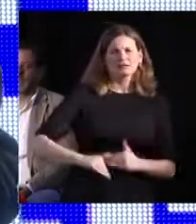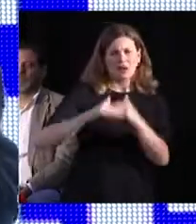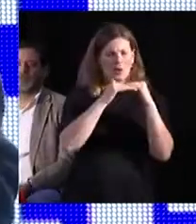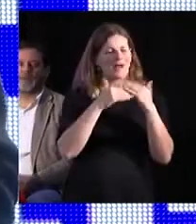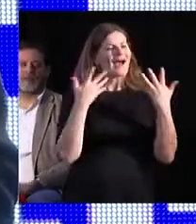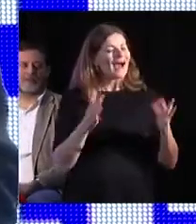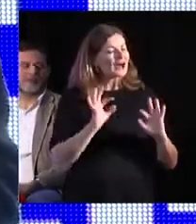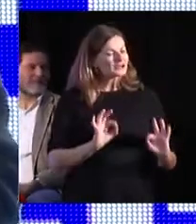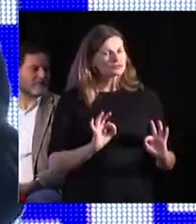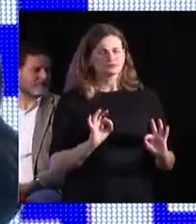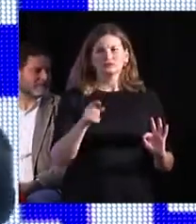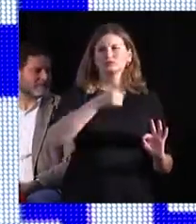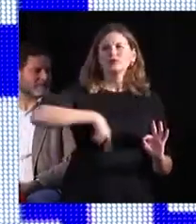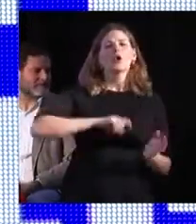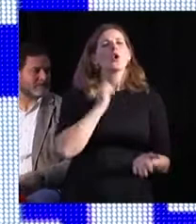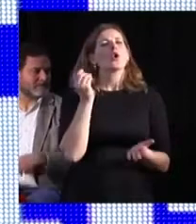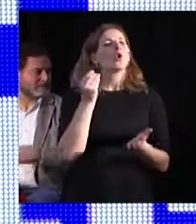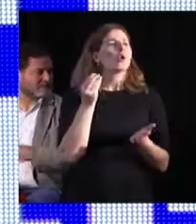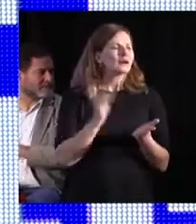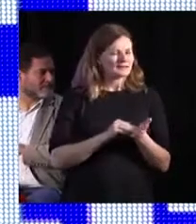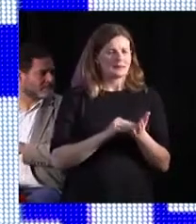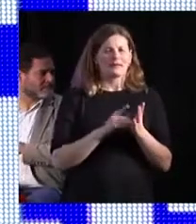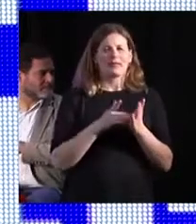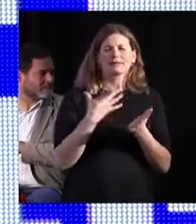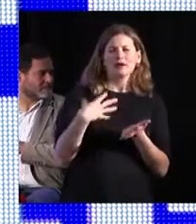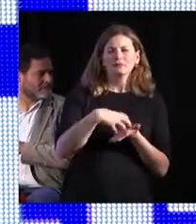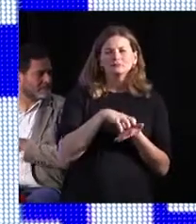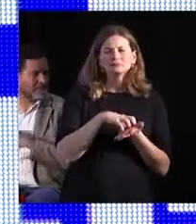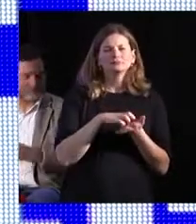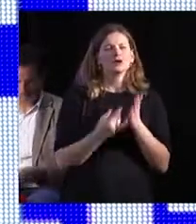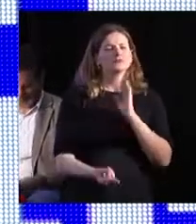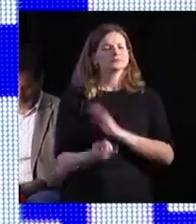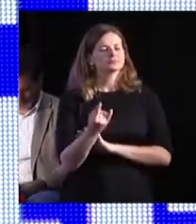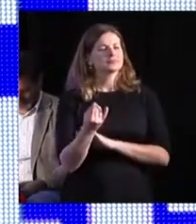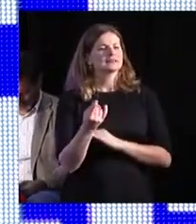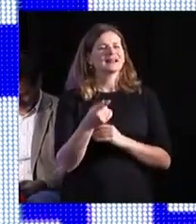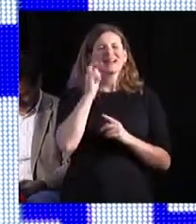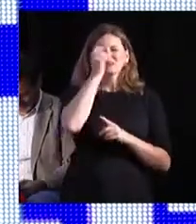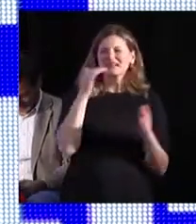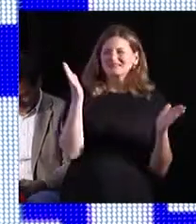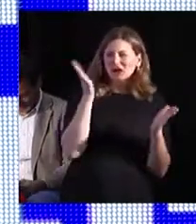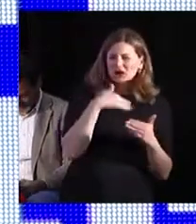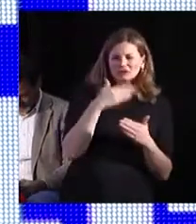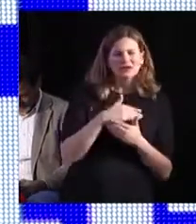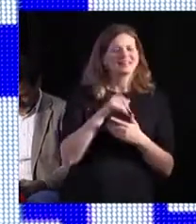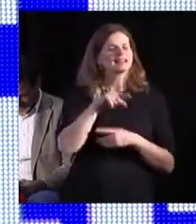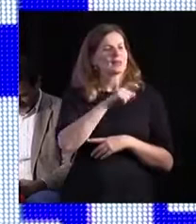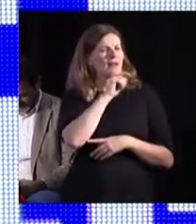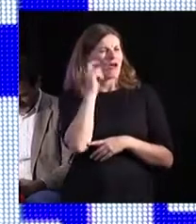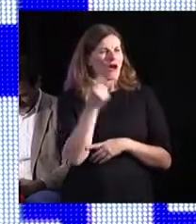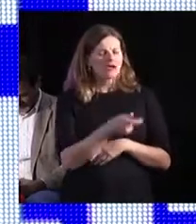Ara, precisament, que torna a galopar el vell fantasma de la intolerància i de l'odi, hem de